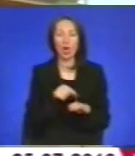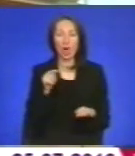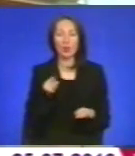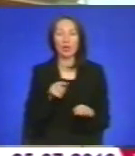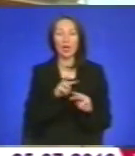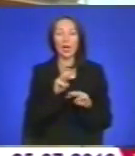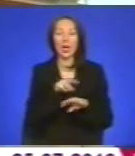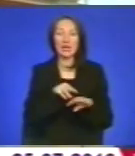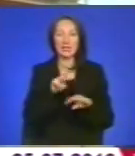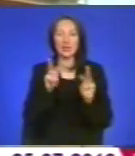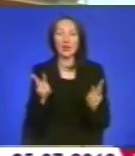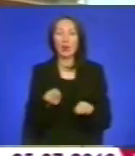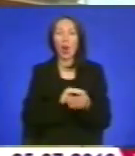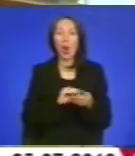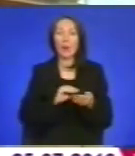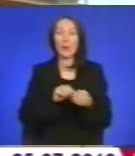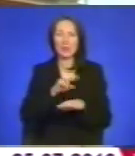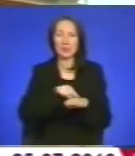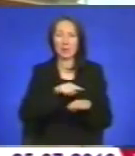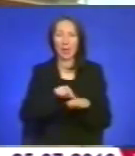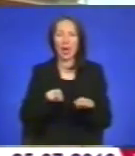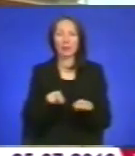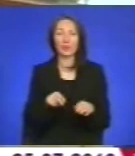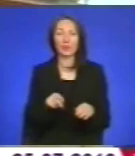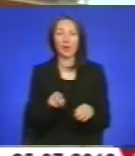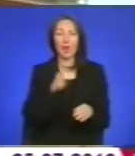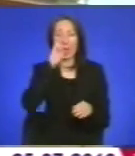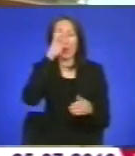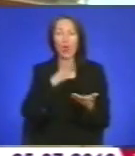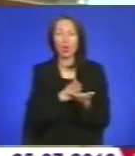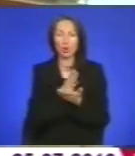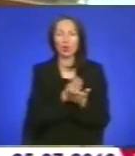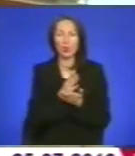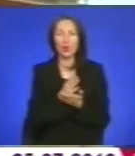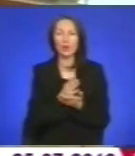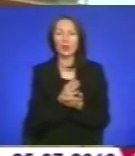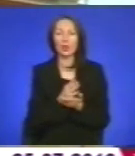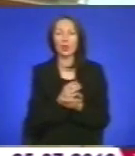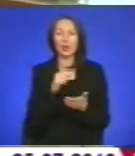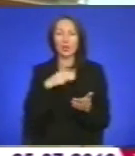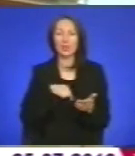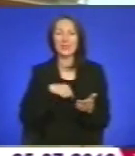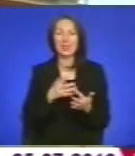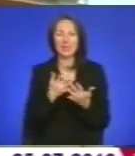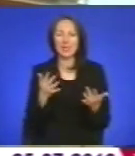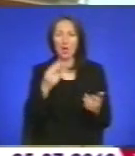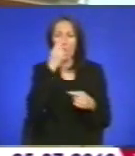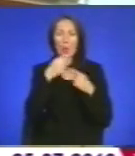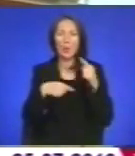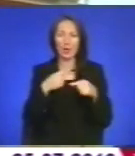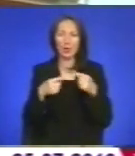святого письма, святого передання, зовнішні прояви, тобто певні богослужбові, певні якісь моменти